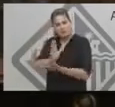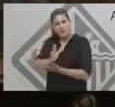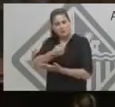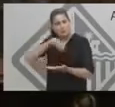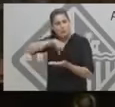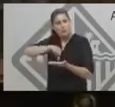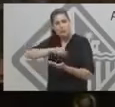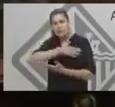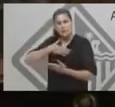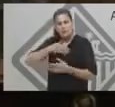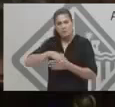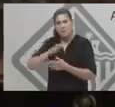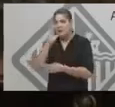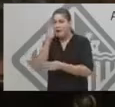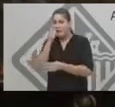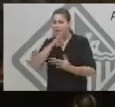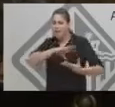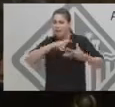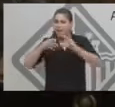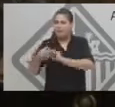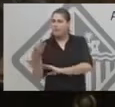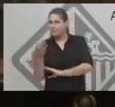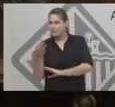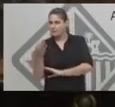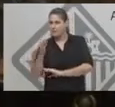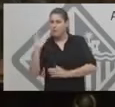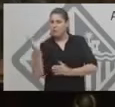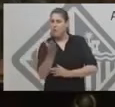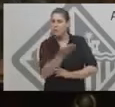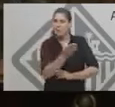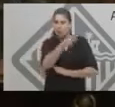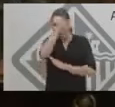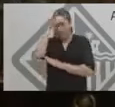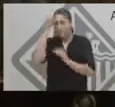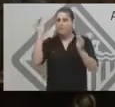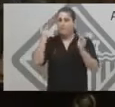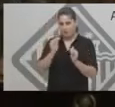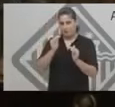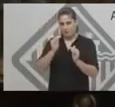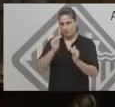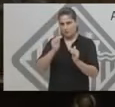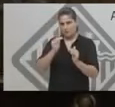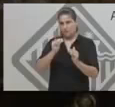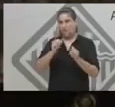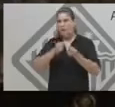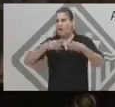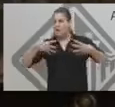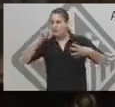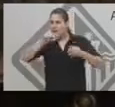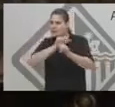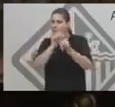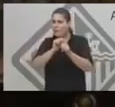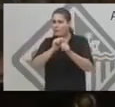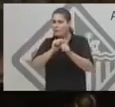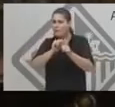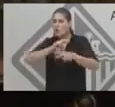d'adaptar-se als efectes del canvi climàtic, reduint els efectes de les illes de calor, cap a un canvi de model energètic, apostant per les renovables